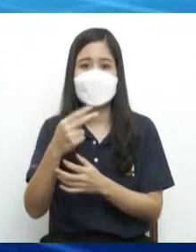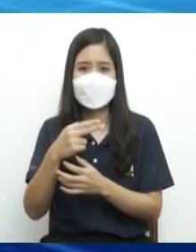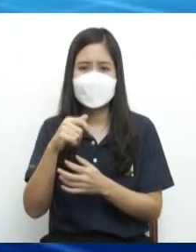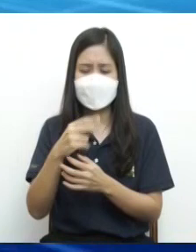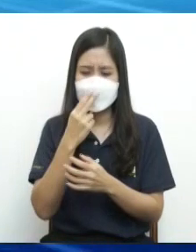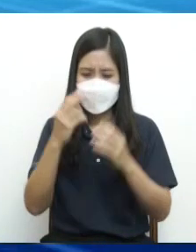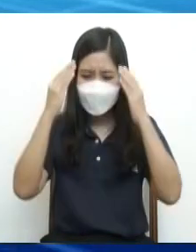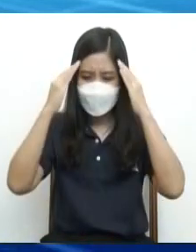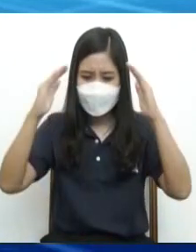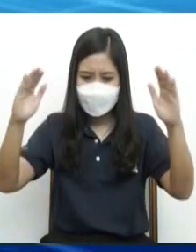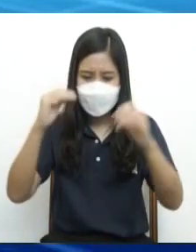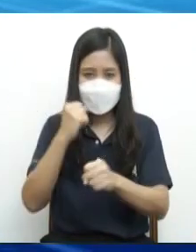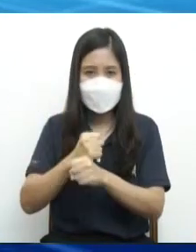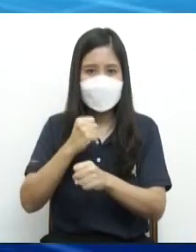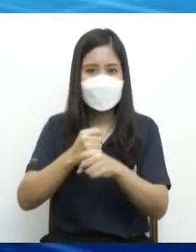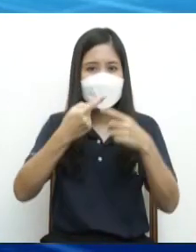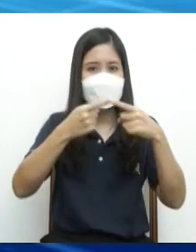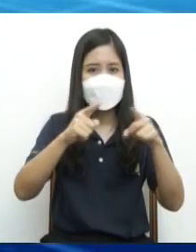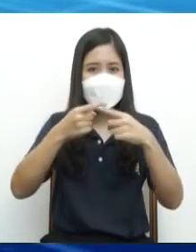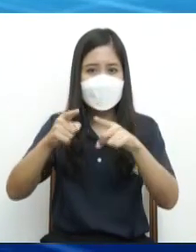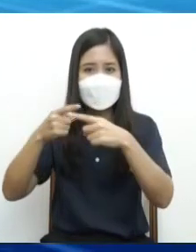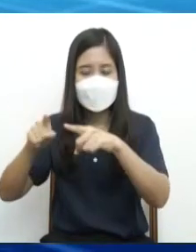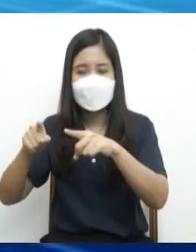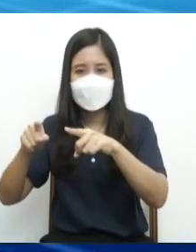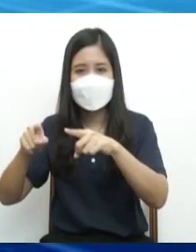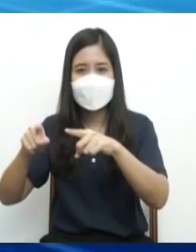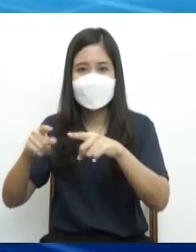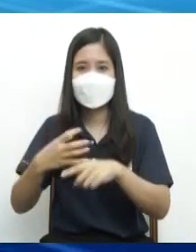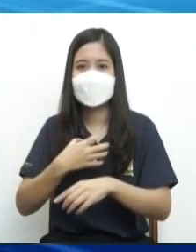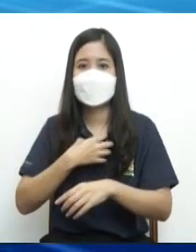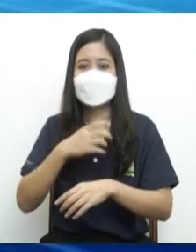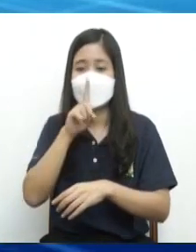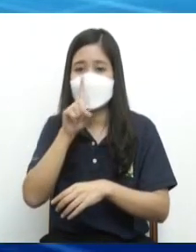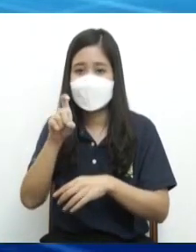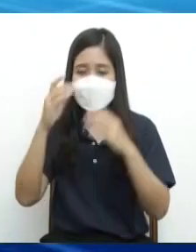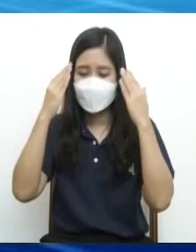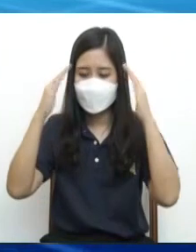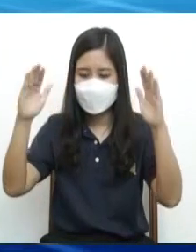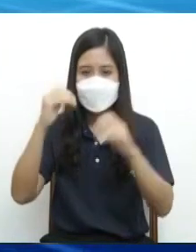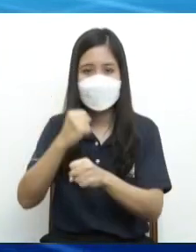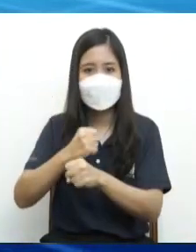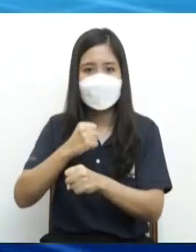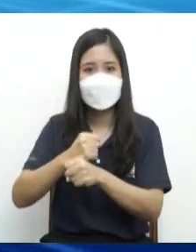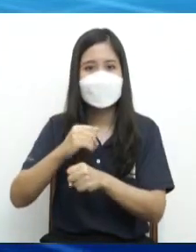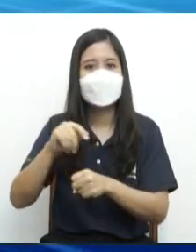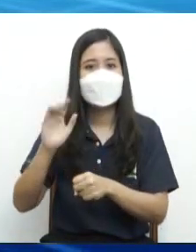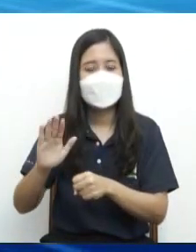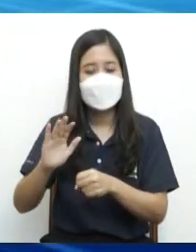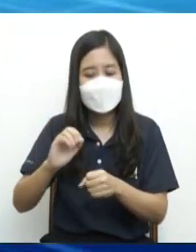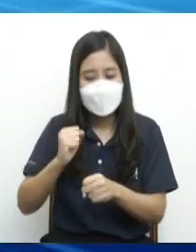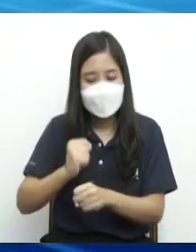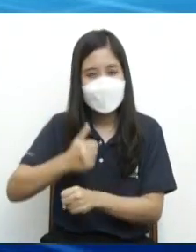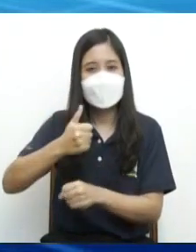บการณ์ในการทำงานที่จะแตกต่างจากท่านสนิทนะคะก็อยากจะทราบประสบการณ์ในการทำงานที่ทำให้ท่านประสบความสำเร็จอย่างเช่นทุกวันนี้ด้วยค่ะท่